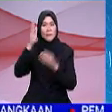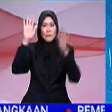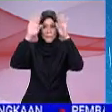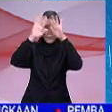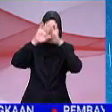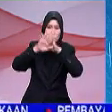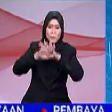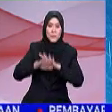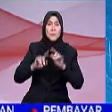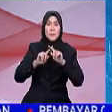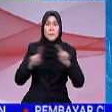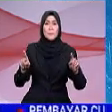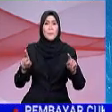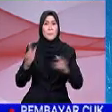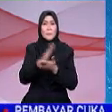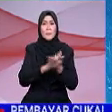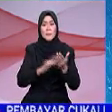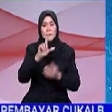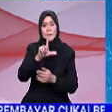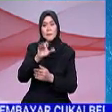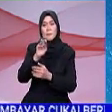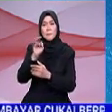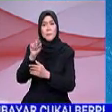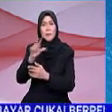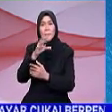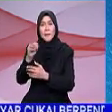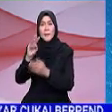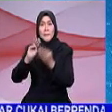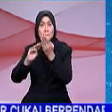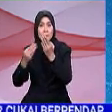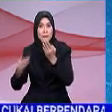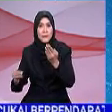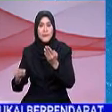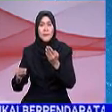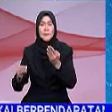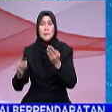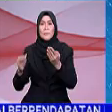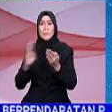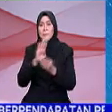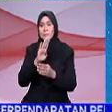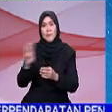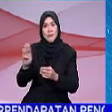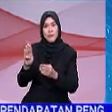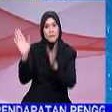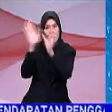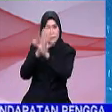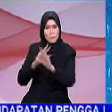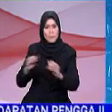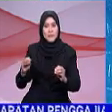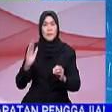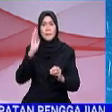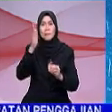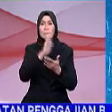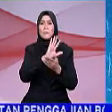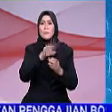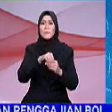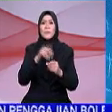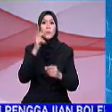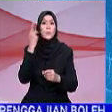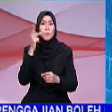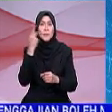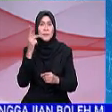mendung. Tetapi di bahagian Limbang dan juga Miri, begitu juga di bahagian barat di negeri Sarawak yang melibatkan di bahagian